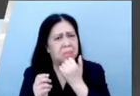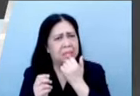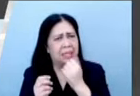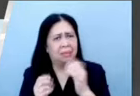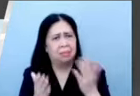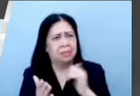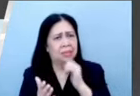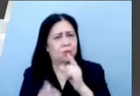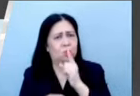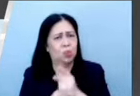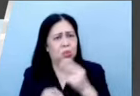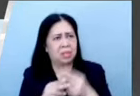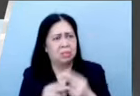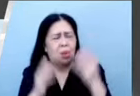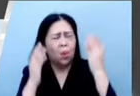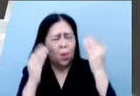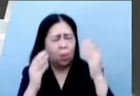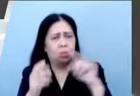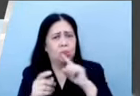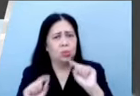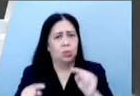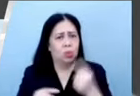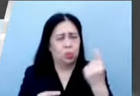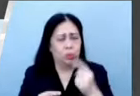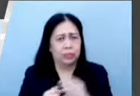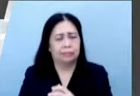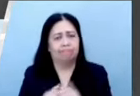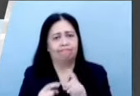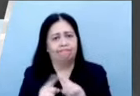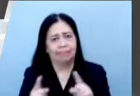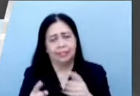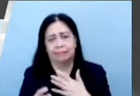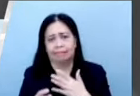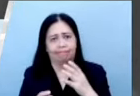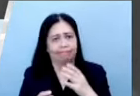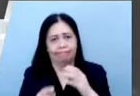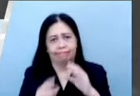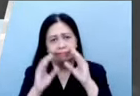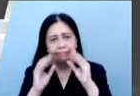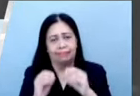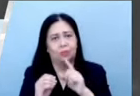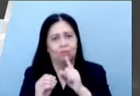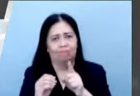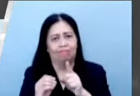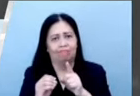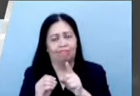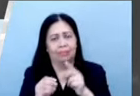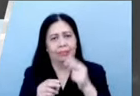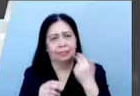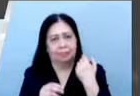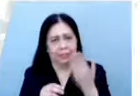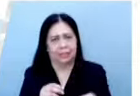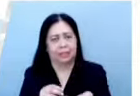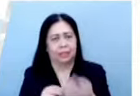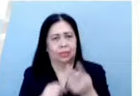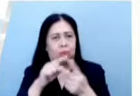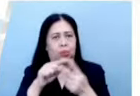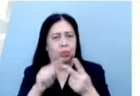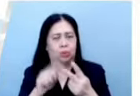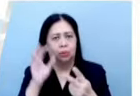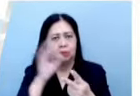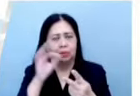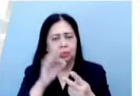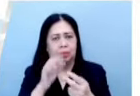at injured lang ang kanyang asawa. Pero sa kasawiang palad ayon sa OWA, kumpirmado na ang pagkamatay ng dalawang Pinoy na tripulante sa